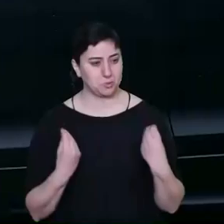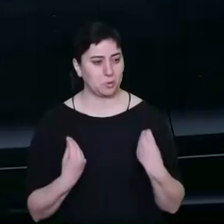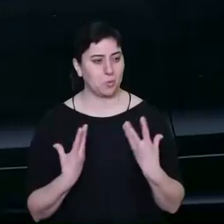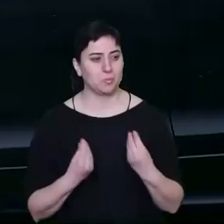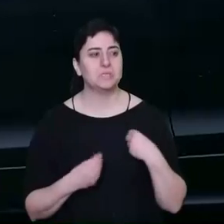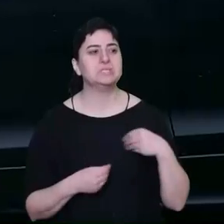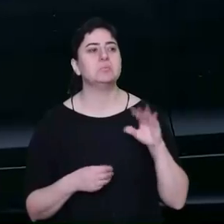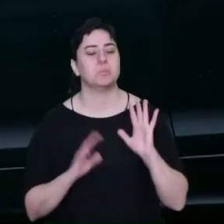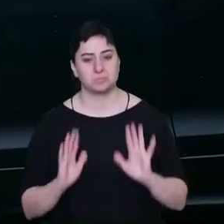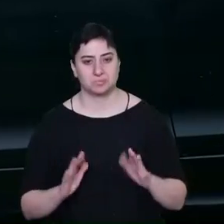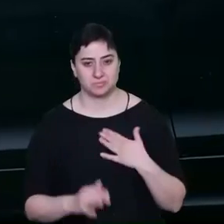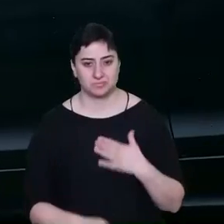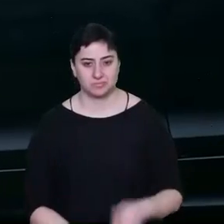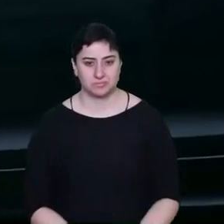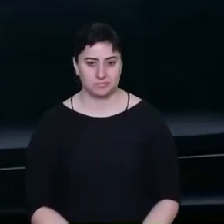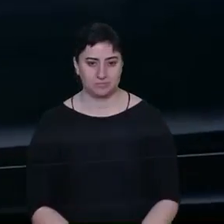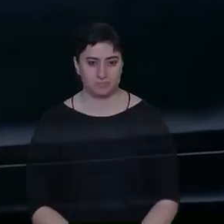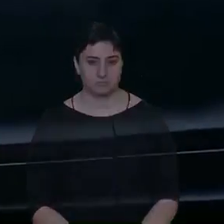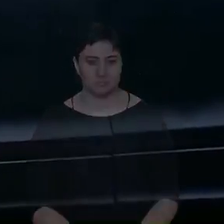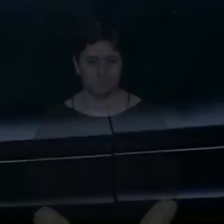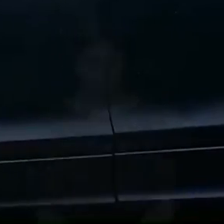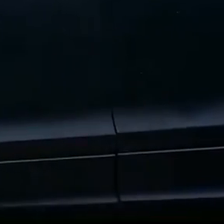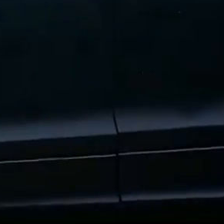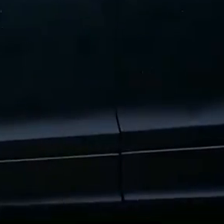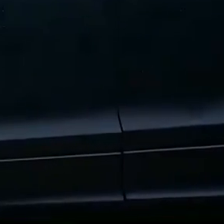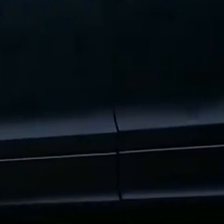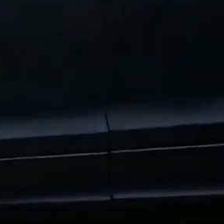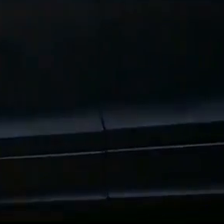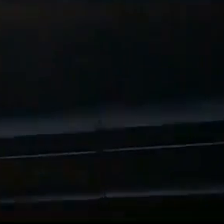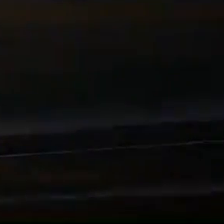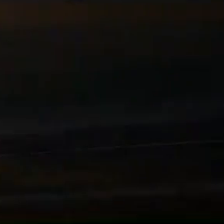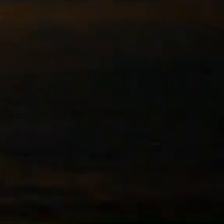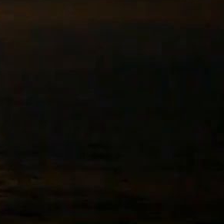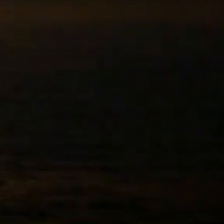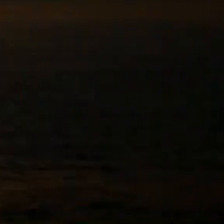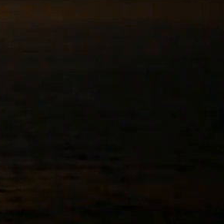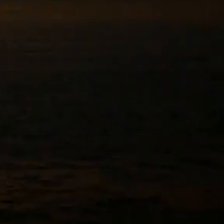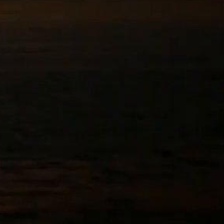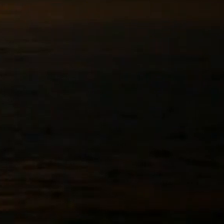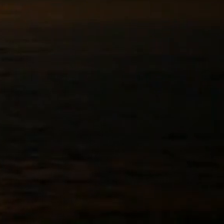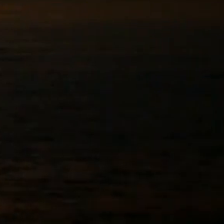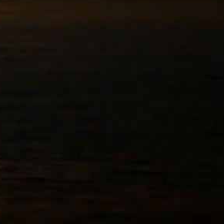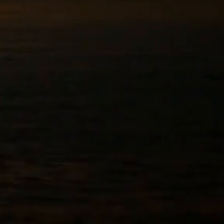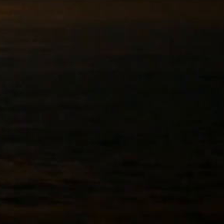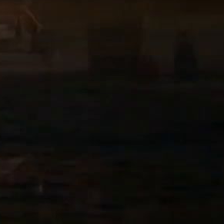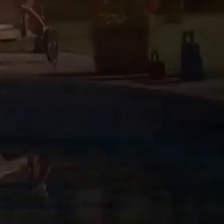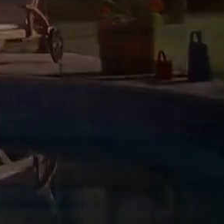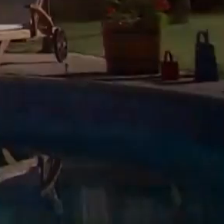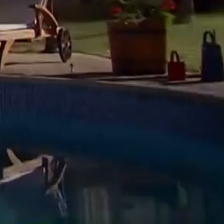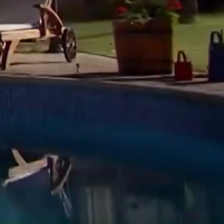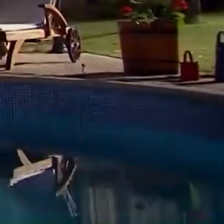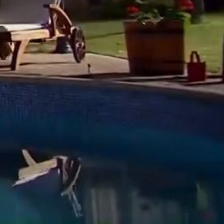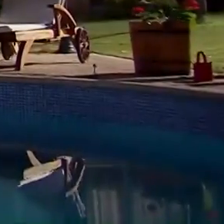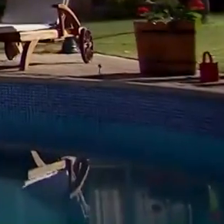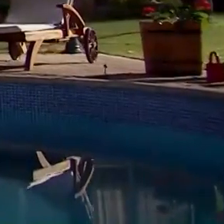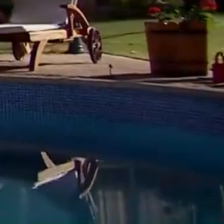kimseye satmamıyorum. Saçını eliyle tarar gibi havalı bir hareket. Güneş ufukta batarken denizin ortasında bir